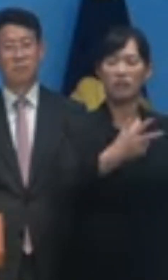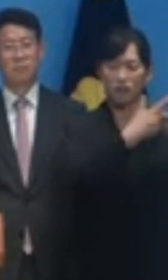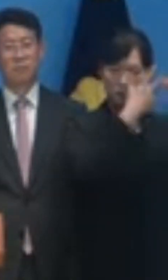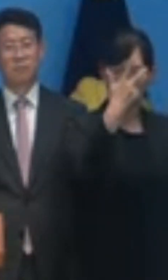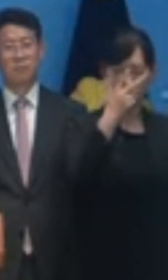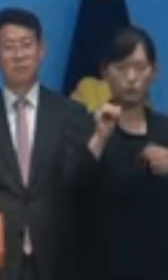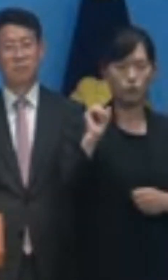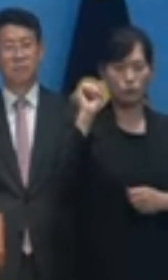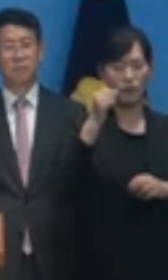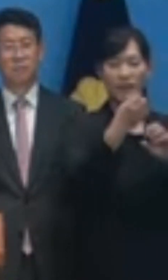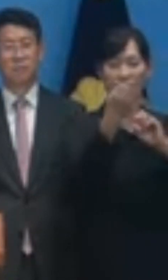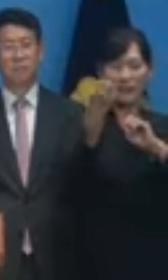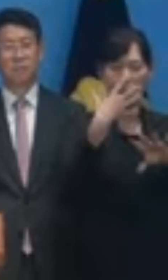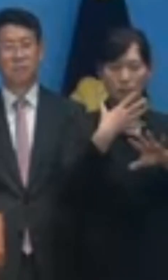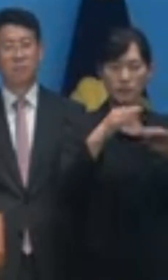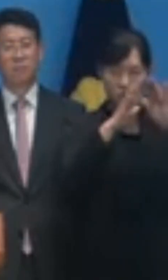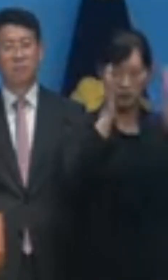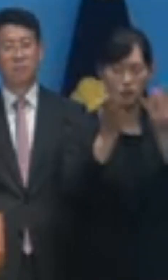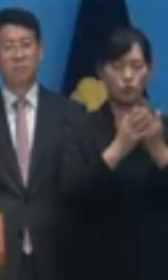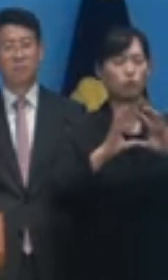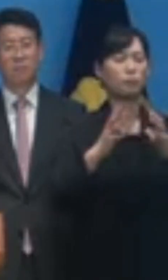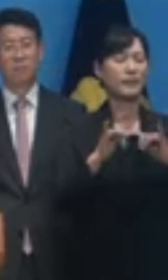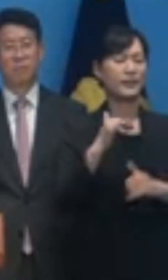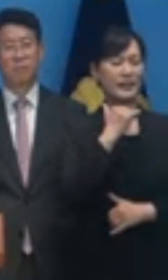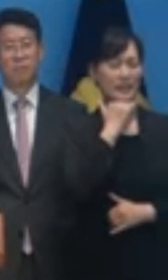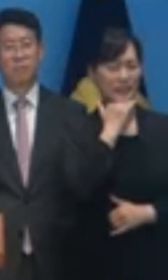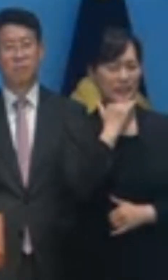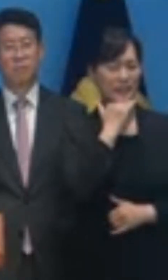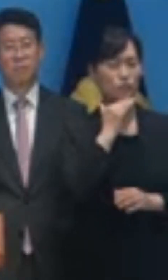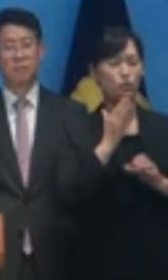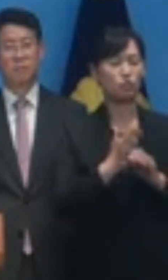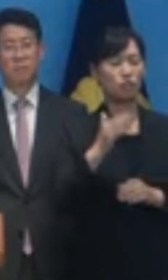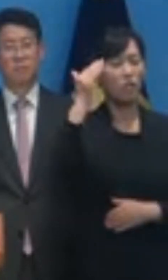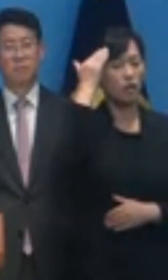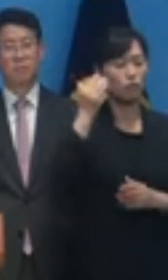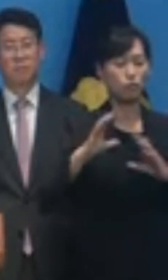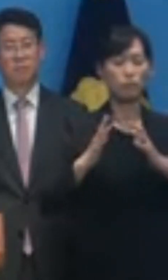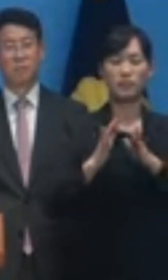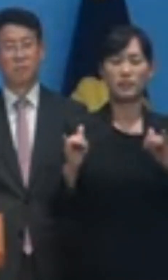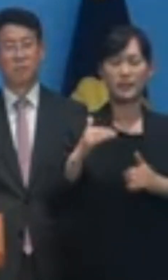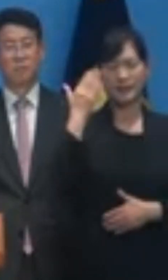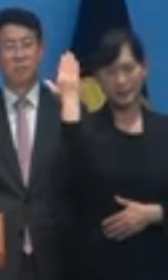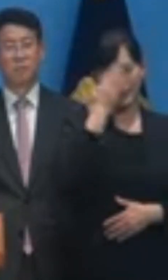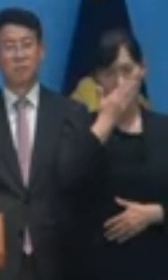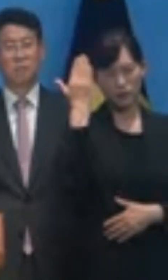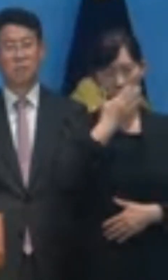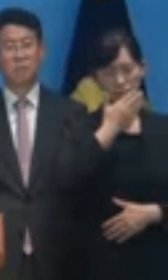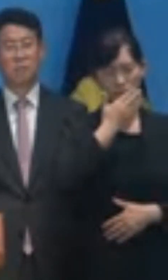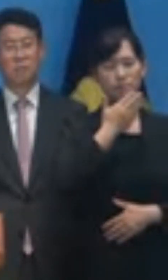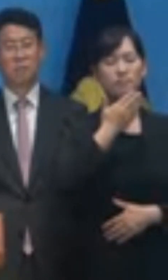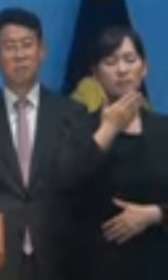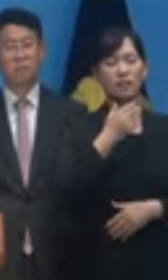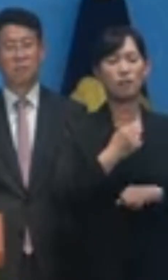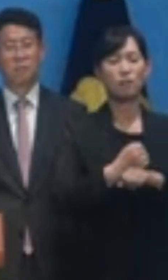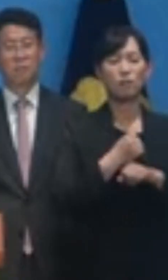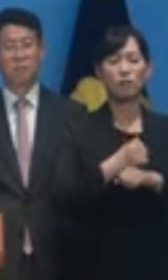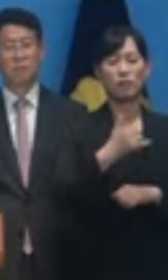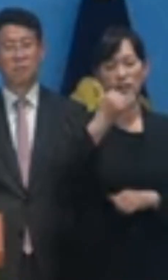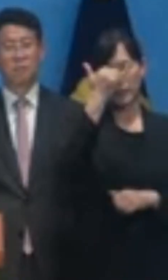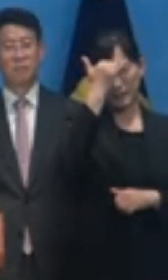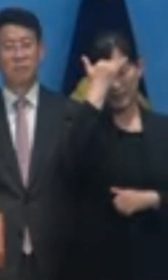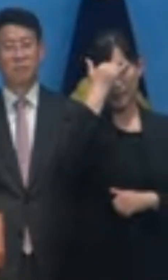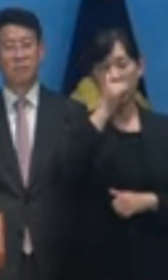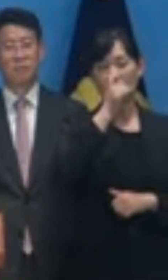후보의 답변을 전 국민이 기다리고 계십니다. 대한민국 국민은 깨끗하고 청렴하며